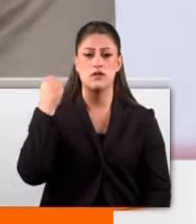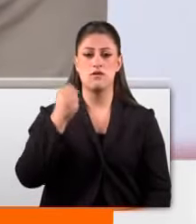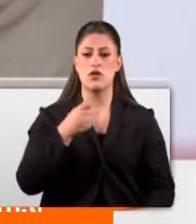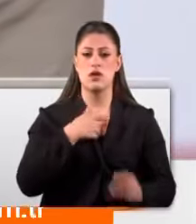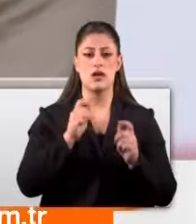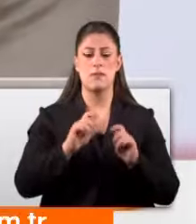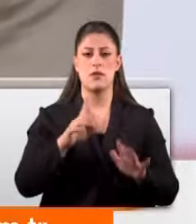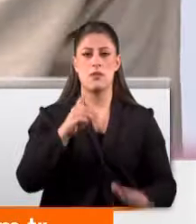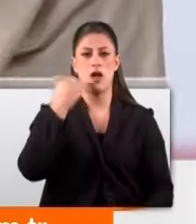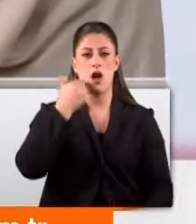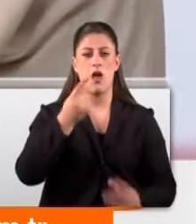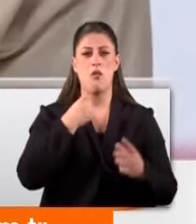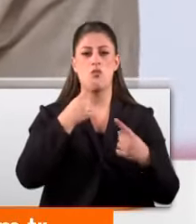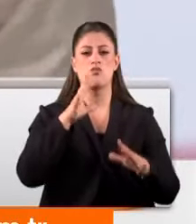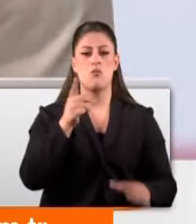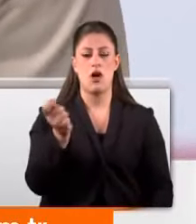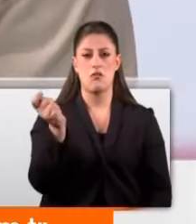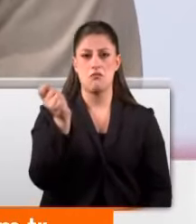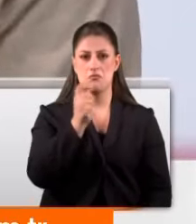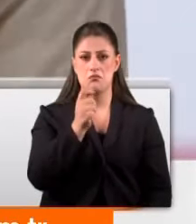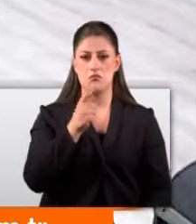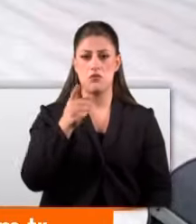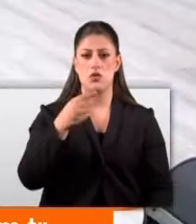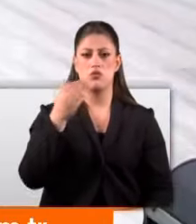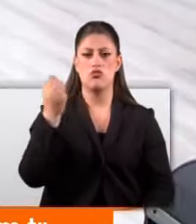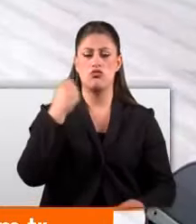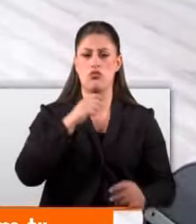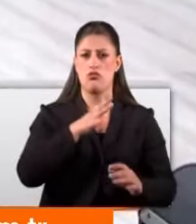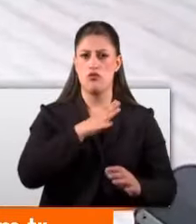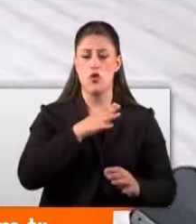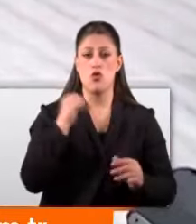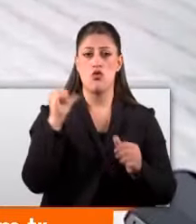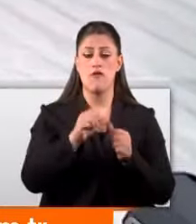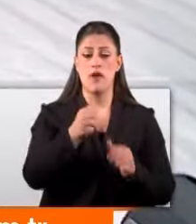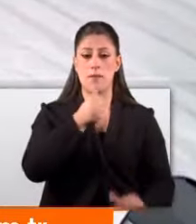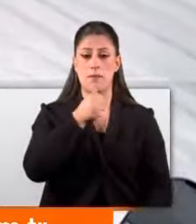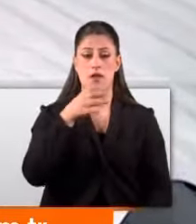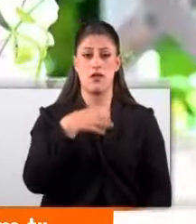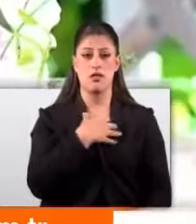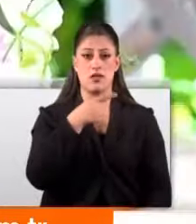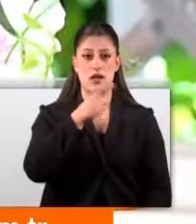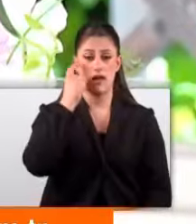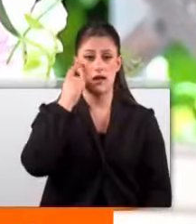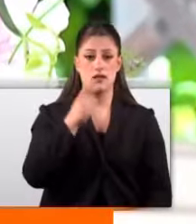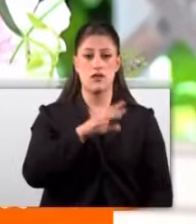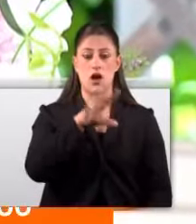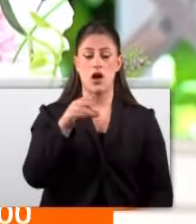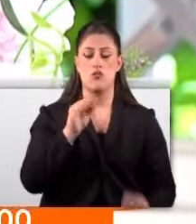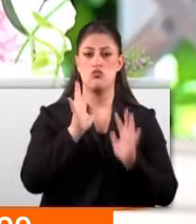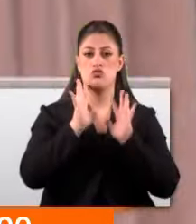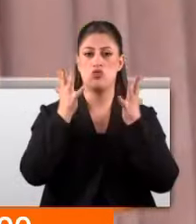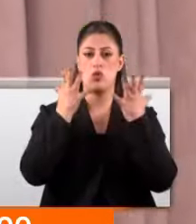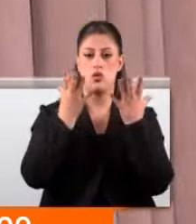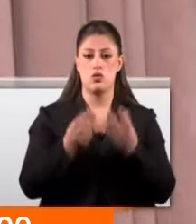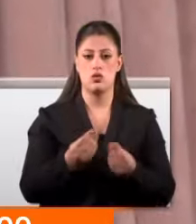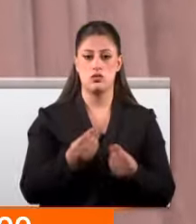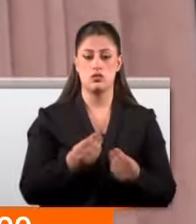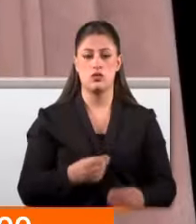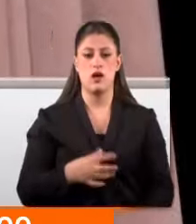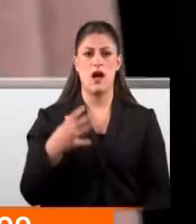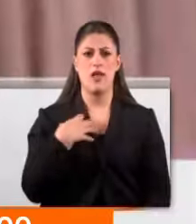mı? Ya yalan söyleme. Dövüyordun, sövüyordun. Üvey babanın anneyle ilgili iddiaları ise herkesi şoke etti. Annen